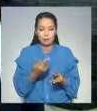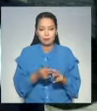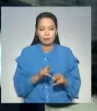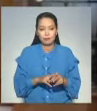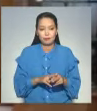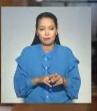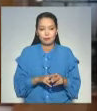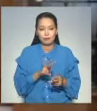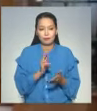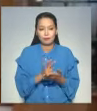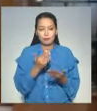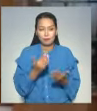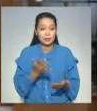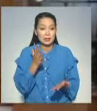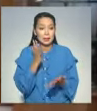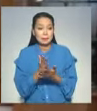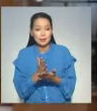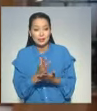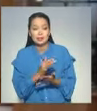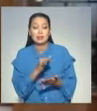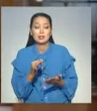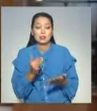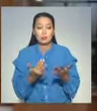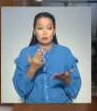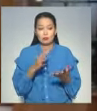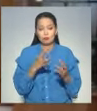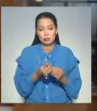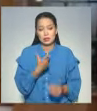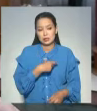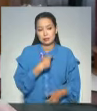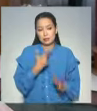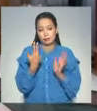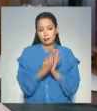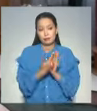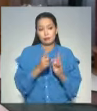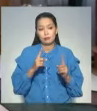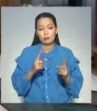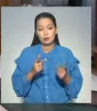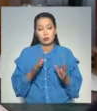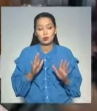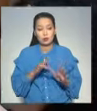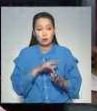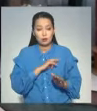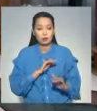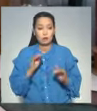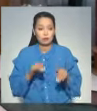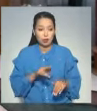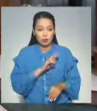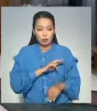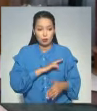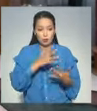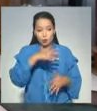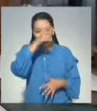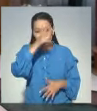қойды. Бестік бағамен бағалайтын болсам, өзіме үш деген баға қоямын. Енді ғана келдік қой, жұмыс дегеніміз үш ай, ол